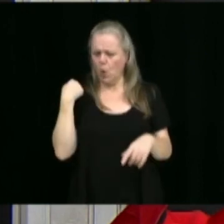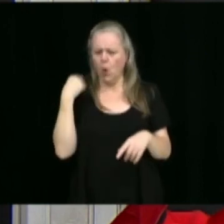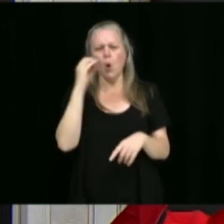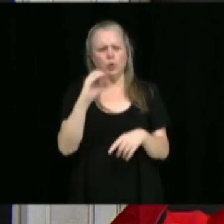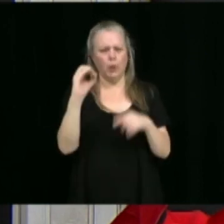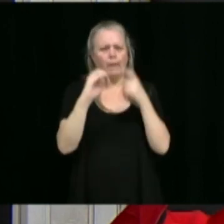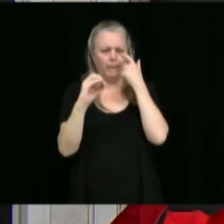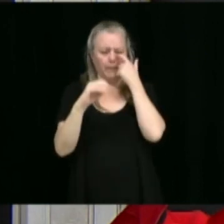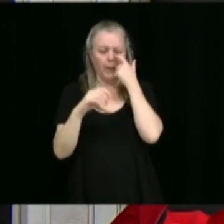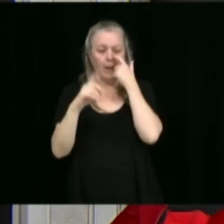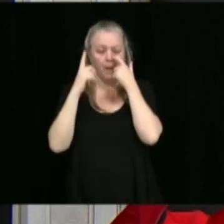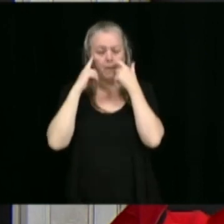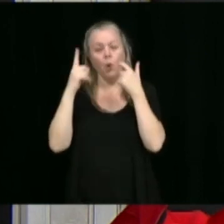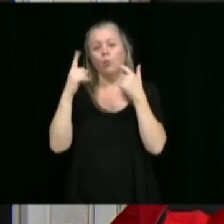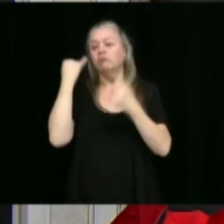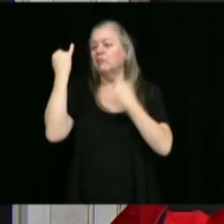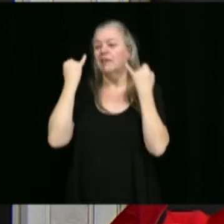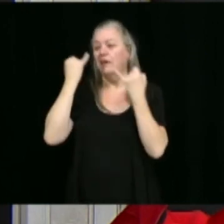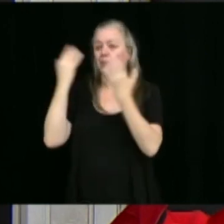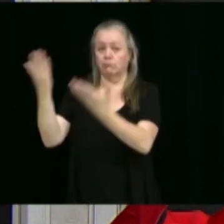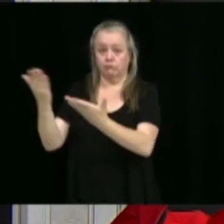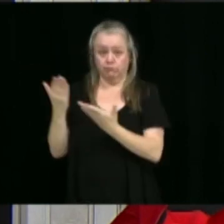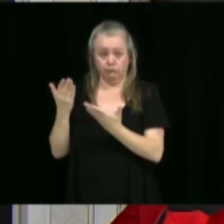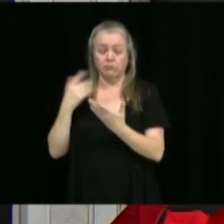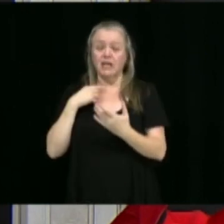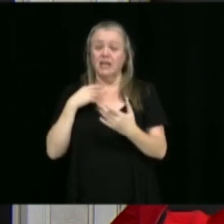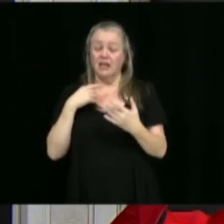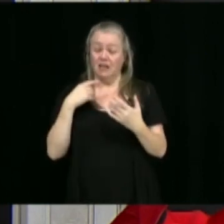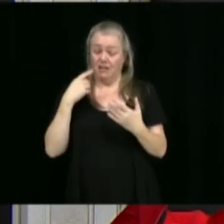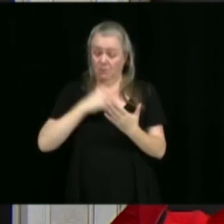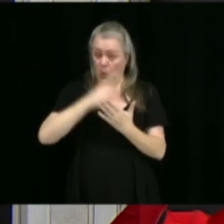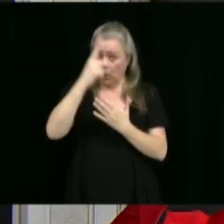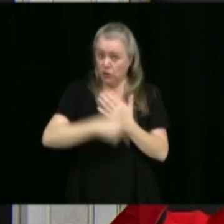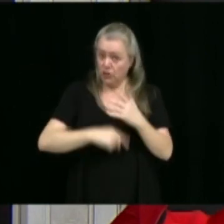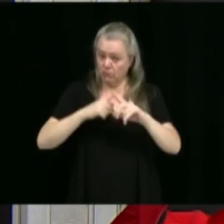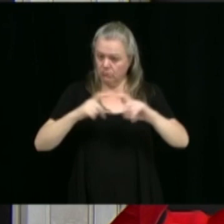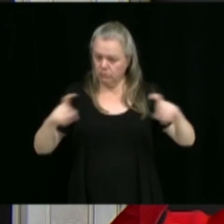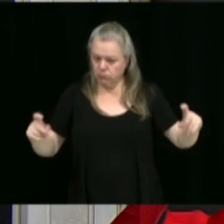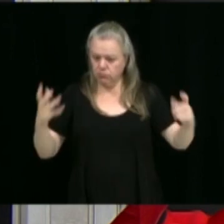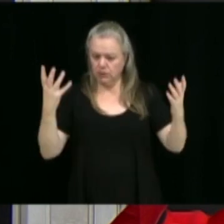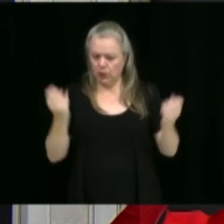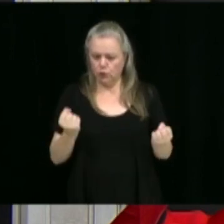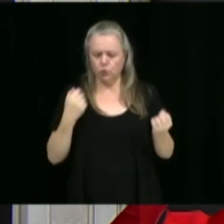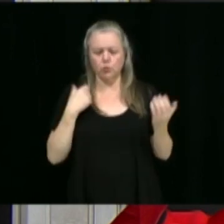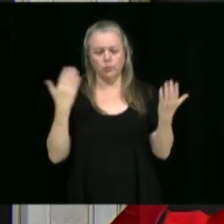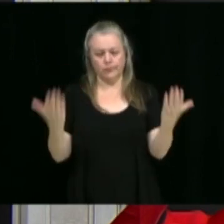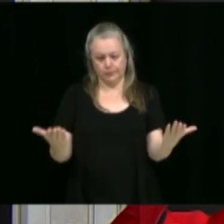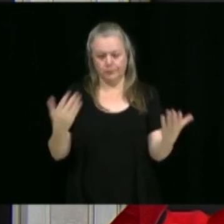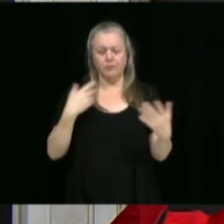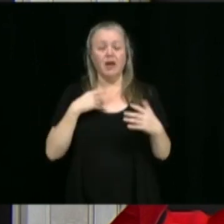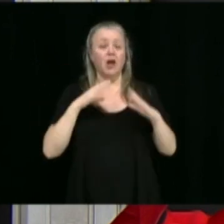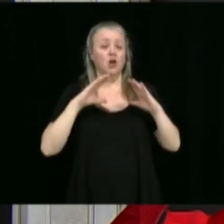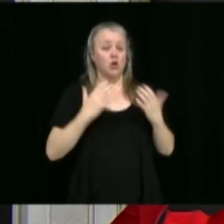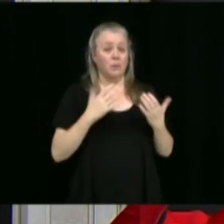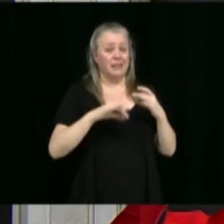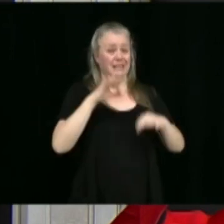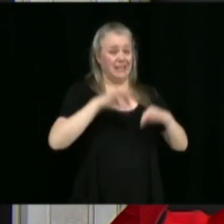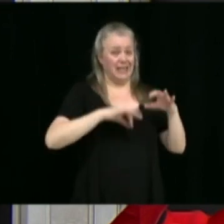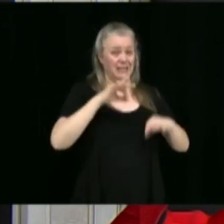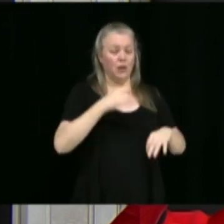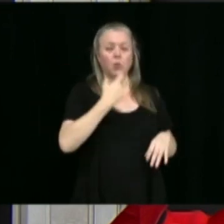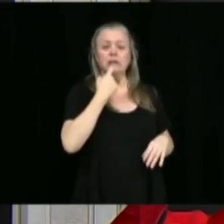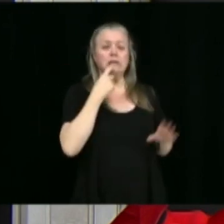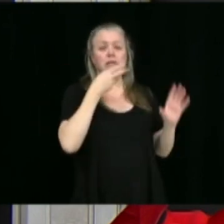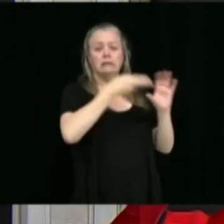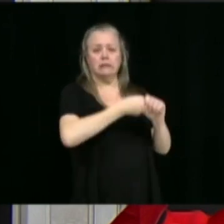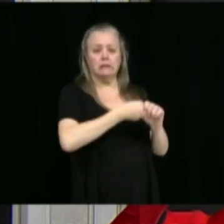au mois d'octobre pour déposer des projets. On a reçu plusieurs projets. Il y a eu un comité de sélection formé de représentants de